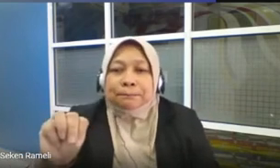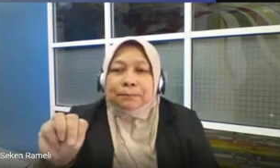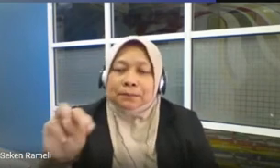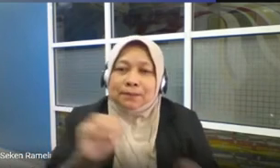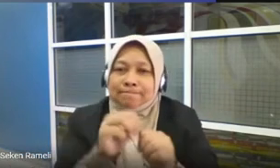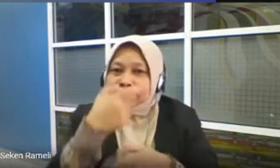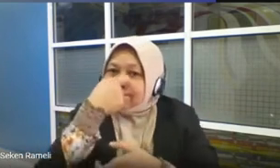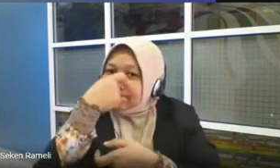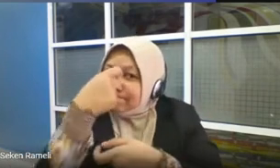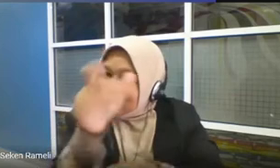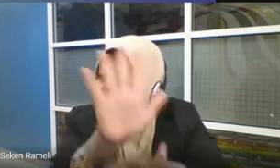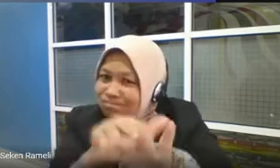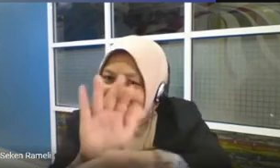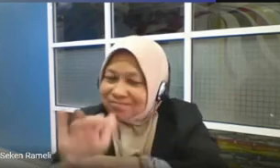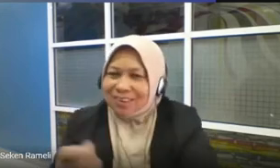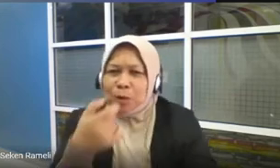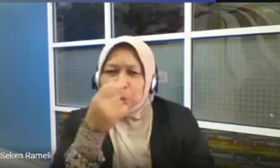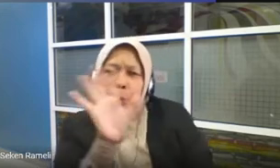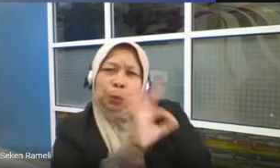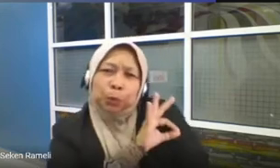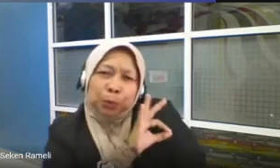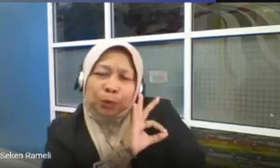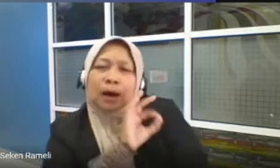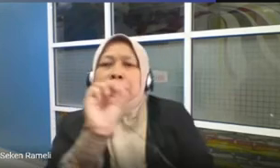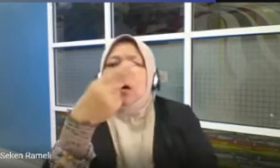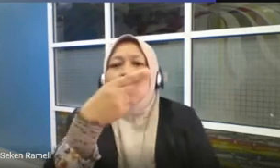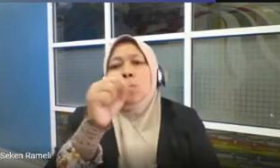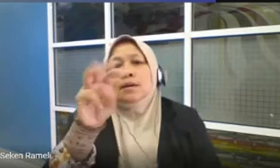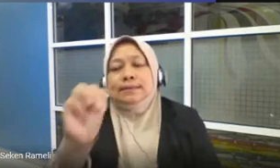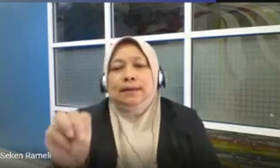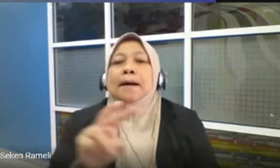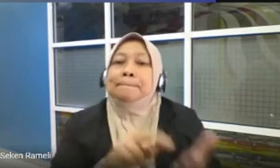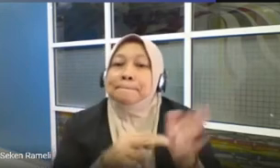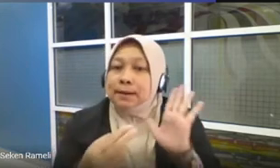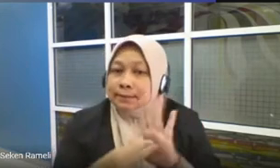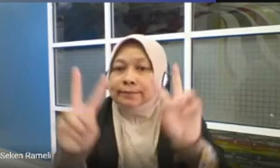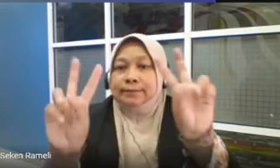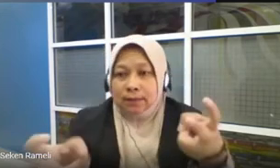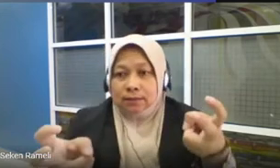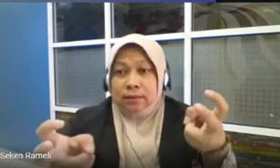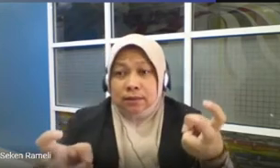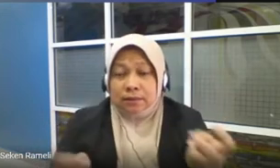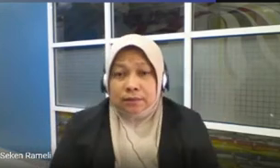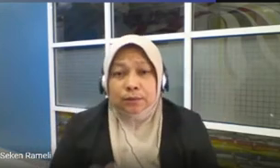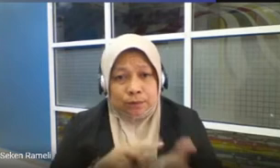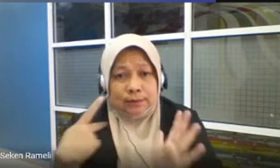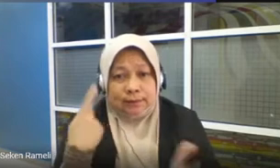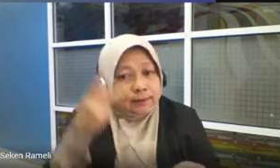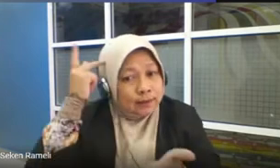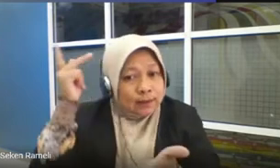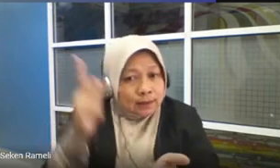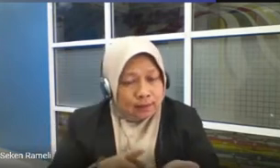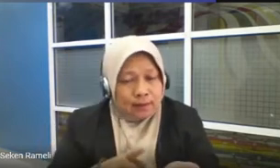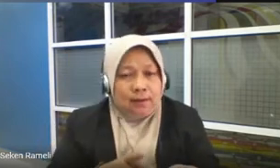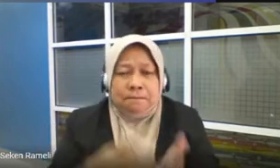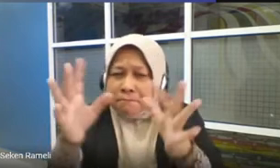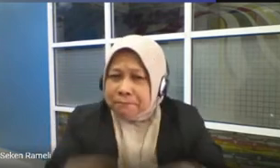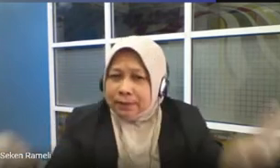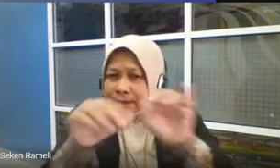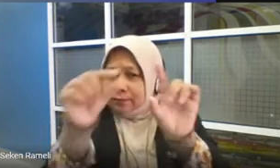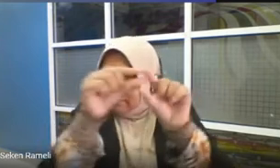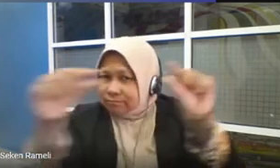people So branding is very very important dalam dalam kita memperkenalkan sesuatu lah. So dalam